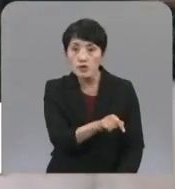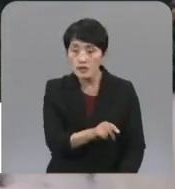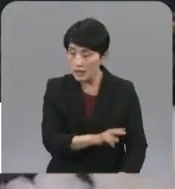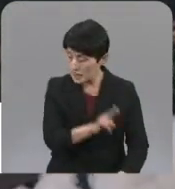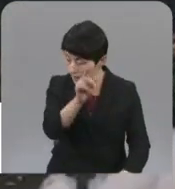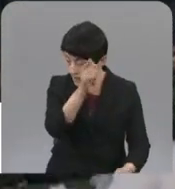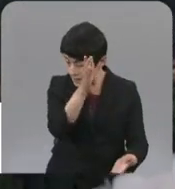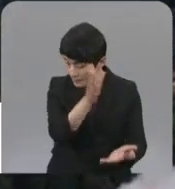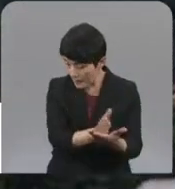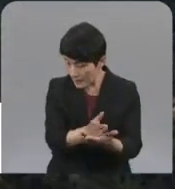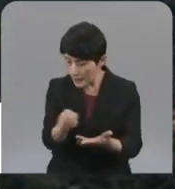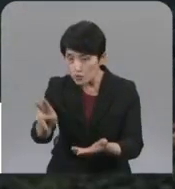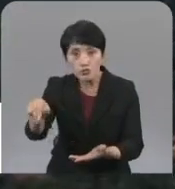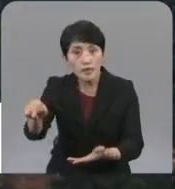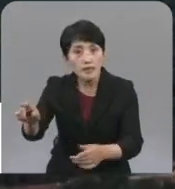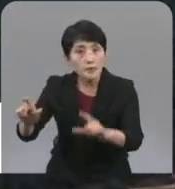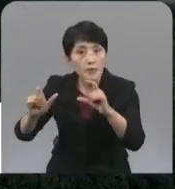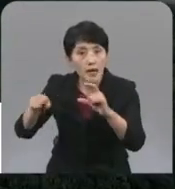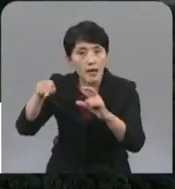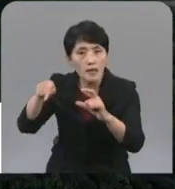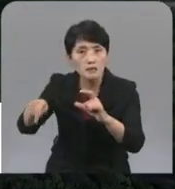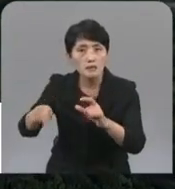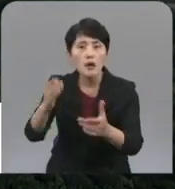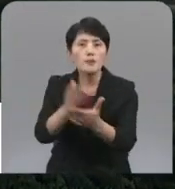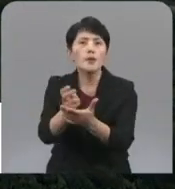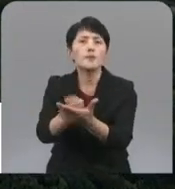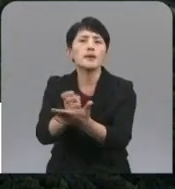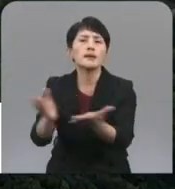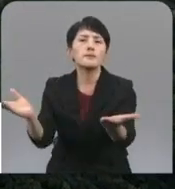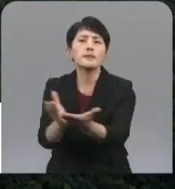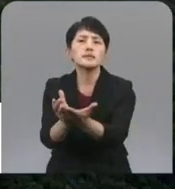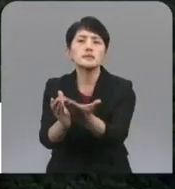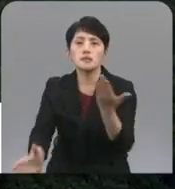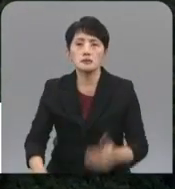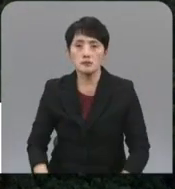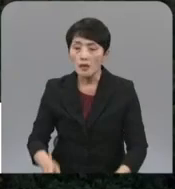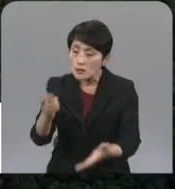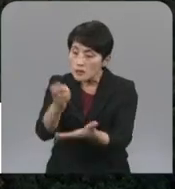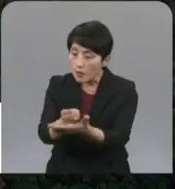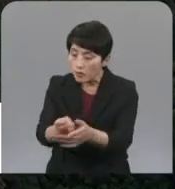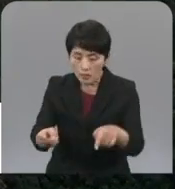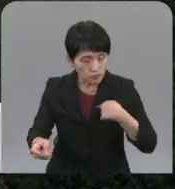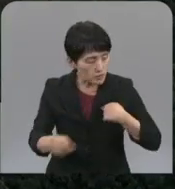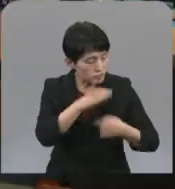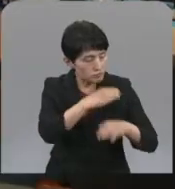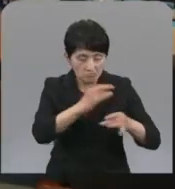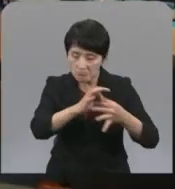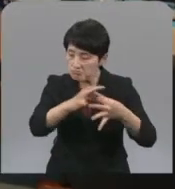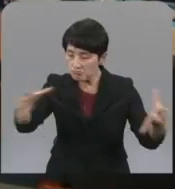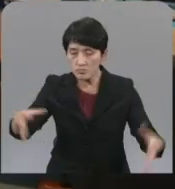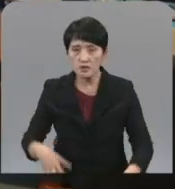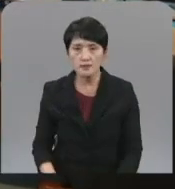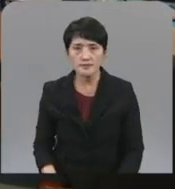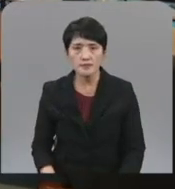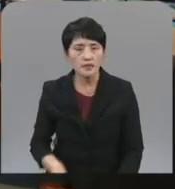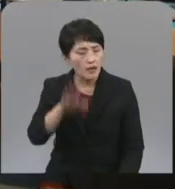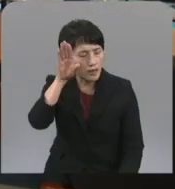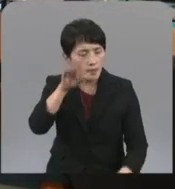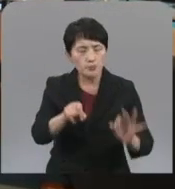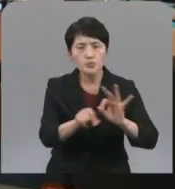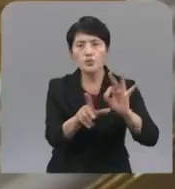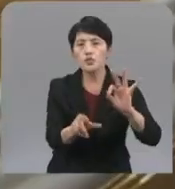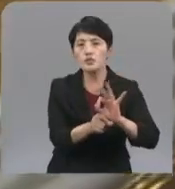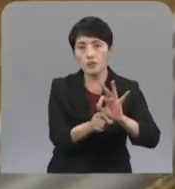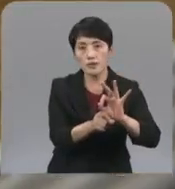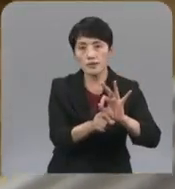باعتباره استخداما غير سلمي للفضاء الخارجي من جانبه رفض هانتي سونج سفير كوريا الشماليه